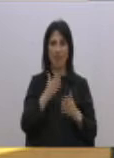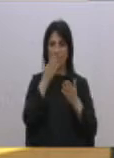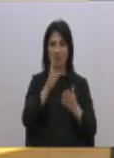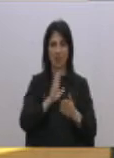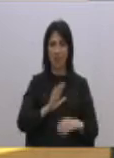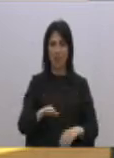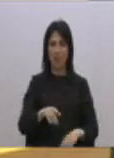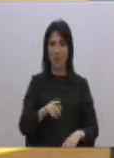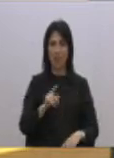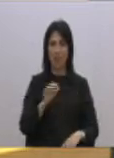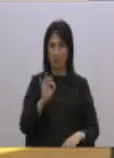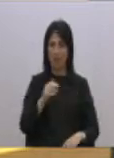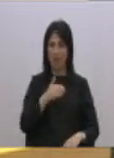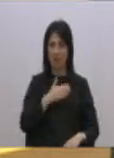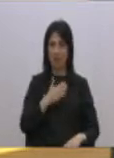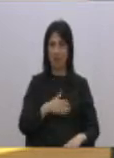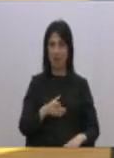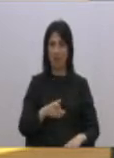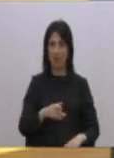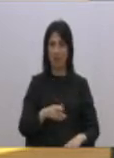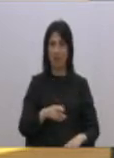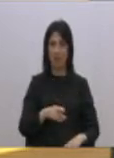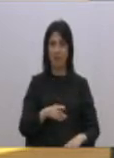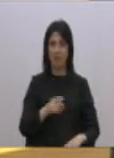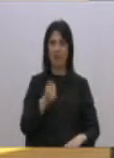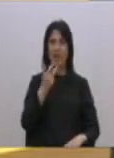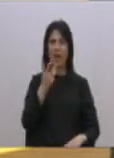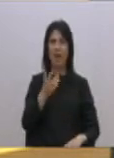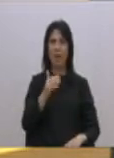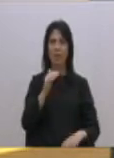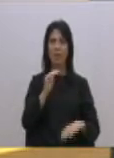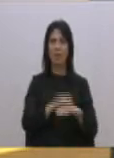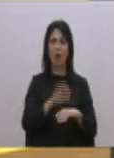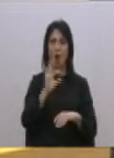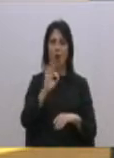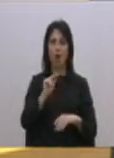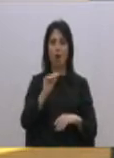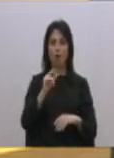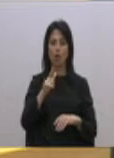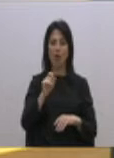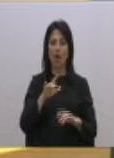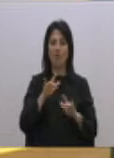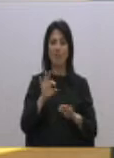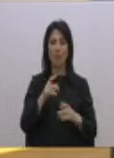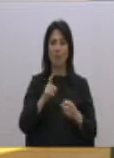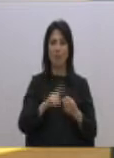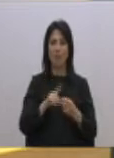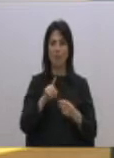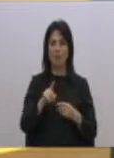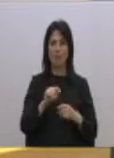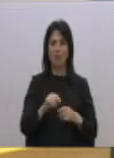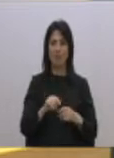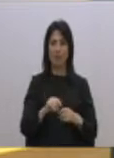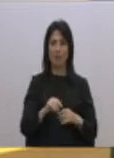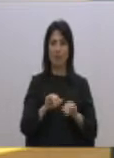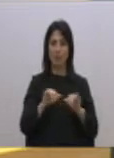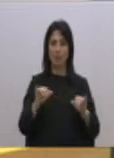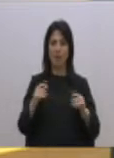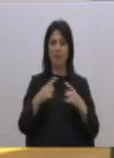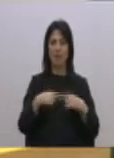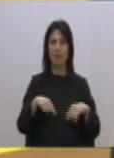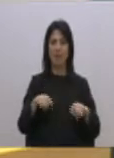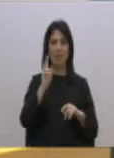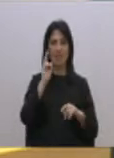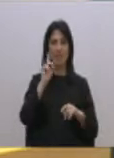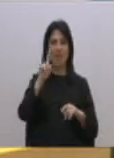წაიკითხავს? მართლა იმის იმედი გაქვთ? Რამდენიმე ფაქტი ოჩიგავას საქმესთან დაკავშირებით. ფართო საზოგადოებისთვის,